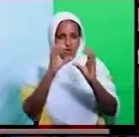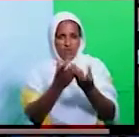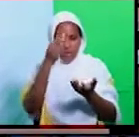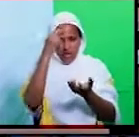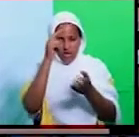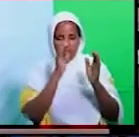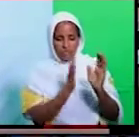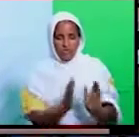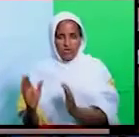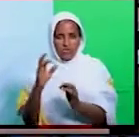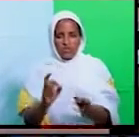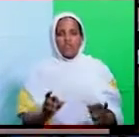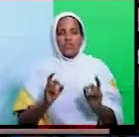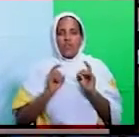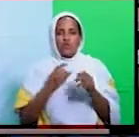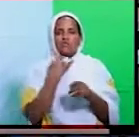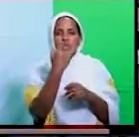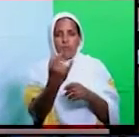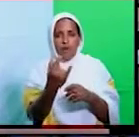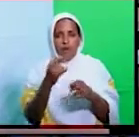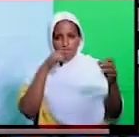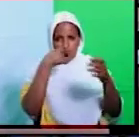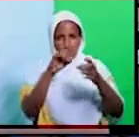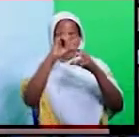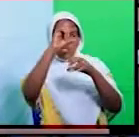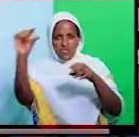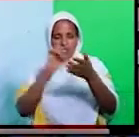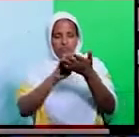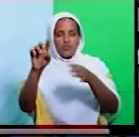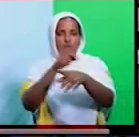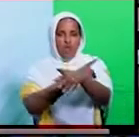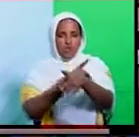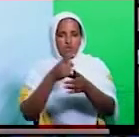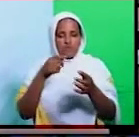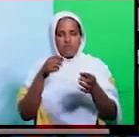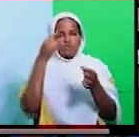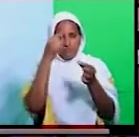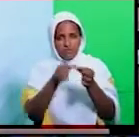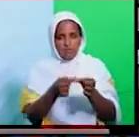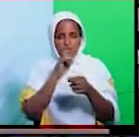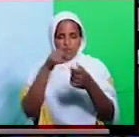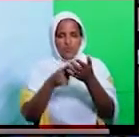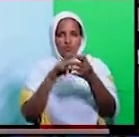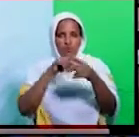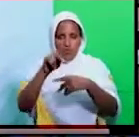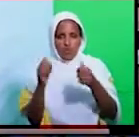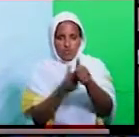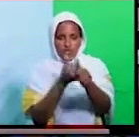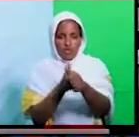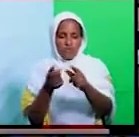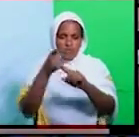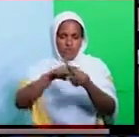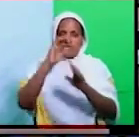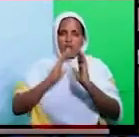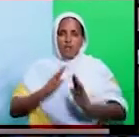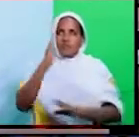በዚህ ወራት ለእስራኤል መንግሥትን ትመልሳለህን ብለው ጠየቁት። በዚህ ወራት ለእስራኤል መንግሥትን ትመልሳለህ? እንግዲህ ብዙ